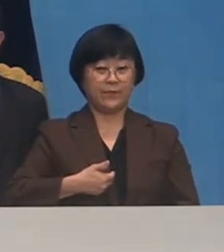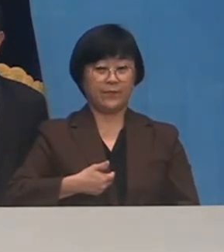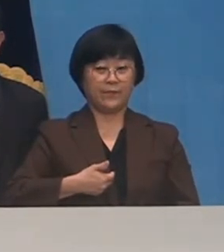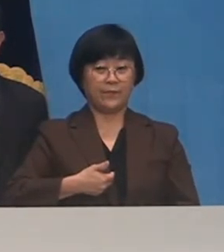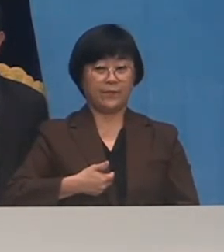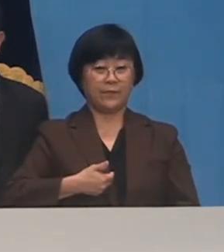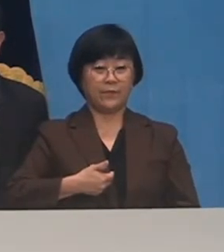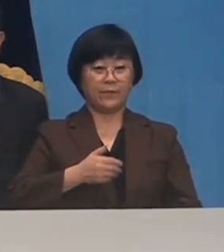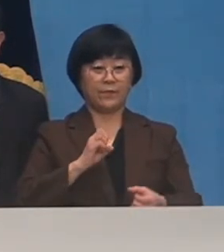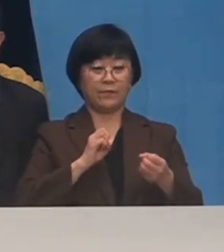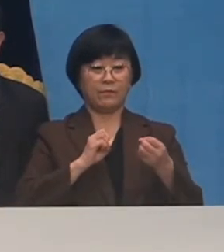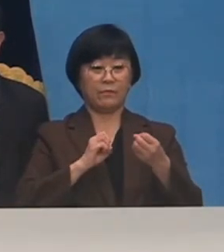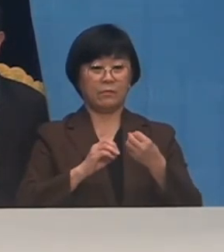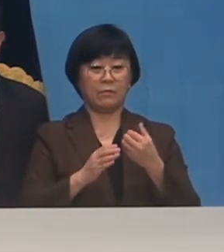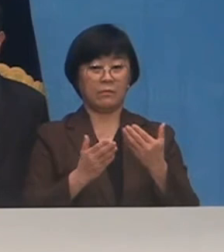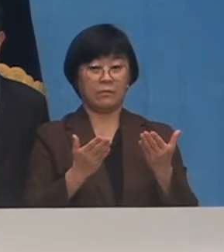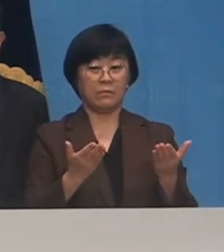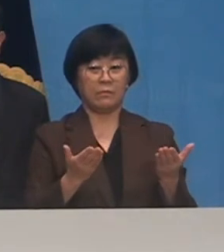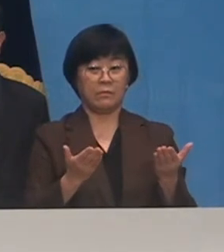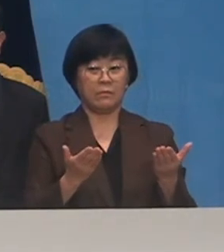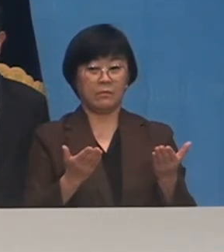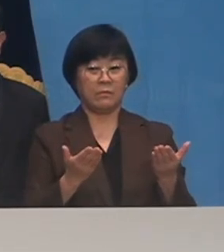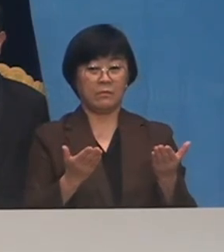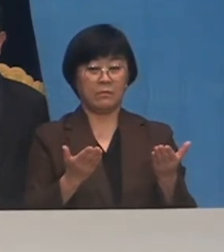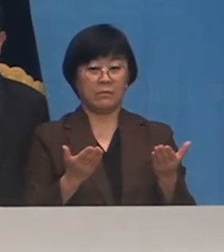있으시면 답변할 수 있도록 하겠습니다.